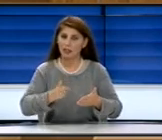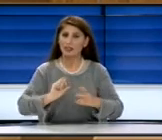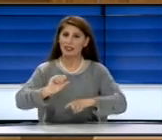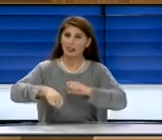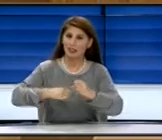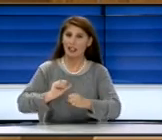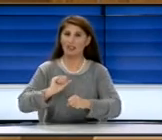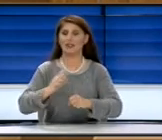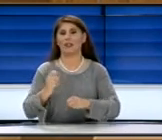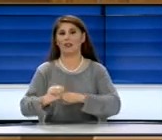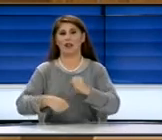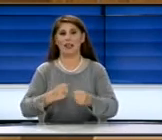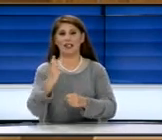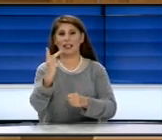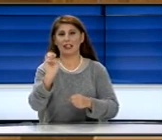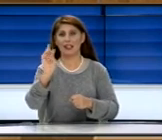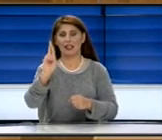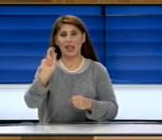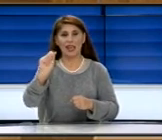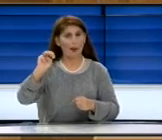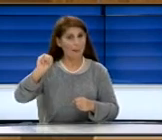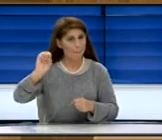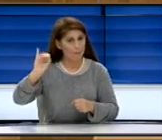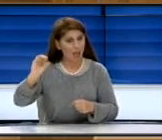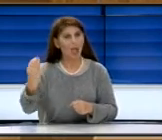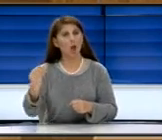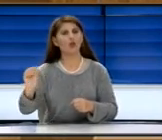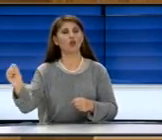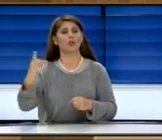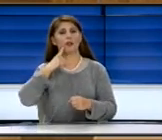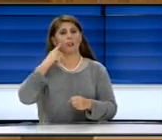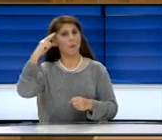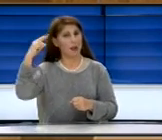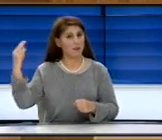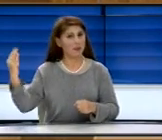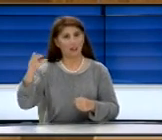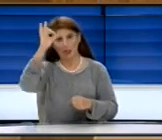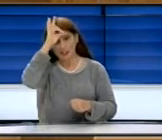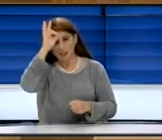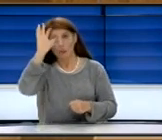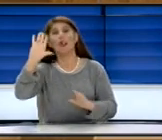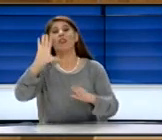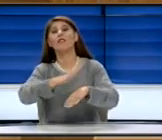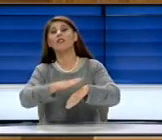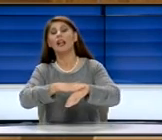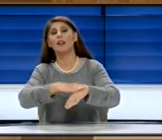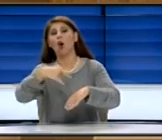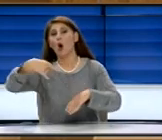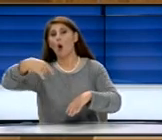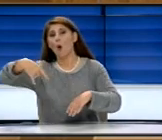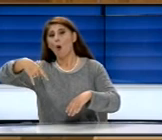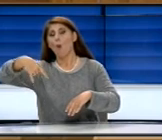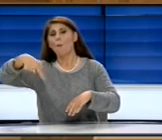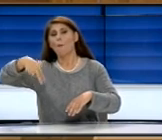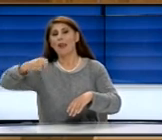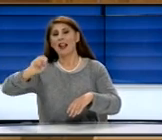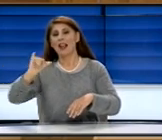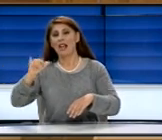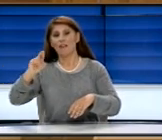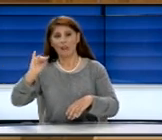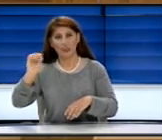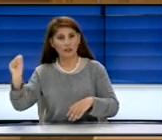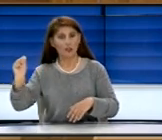συνδικαλιστικής δράσης, ή Κεραμέως της ιδιωτικοποίησης της παιδείας, της πανεπιστημιακής αστυνομίας, ο Πλεύρης της